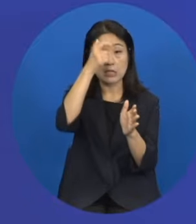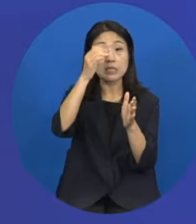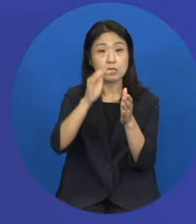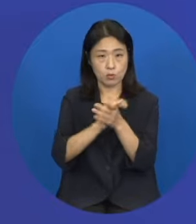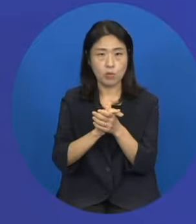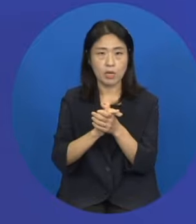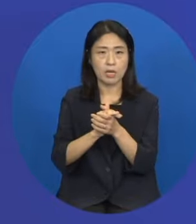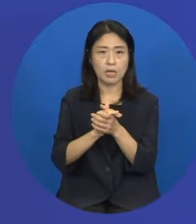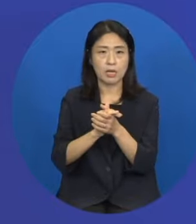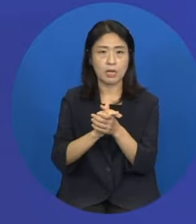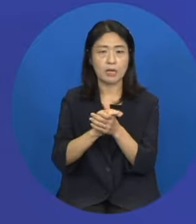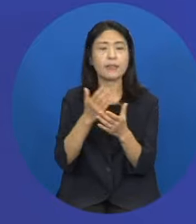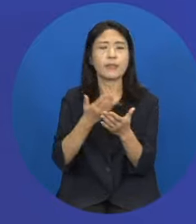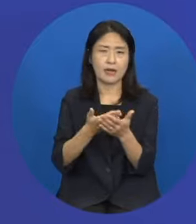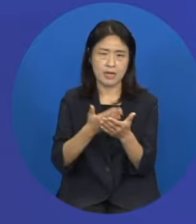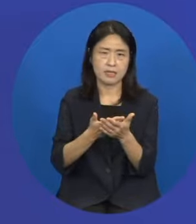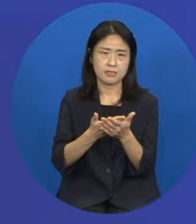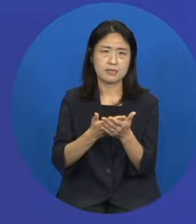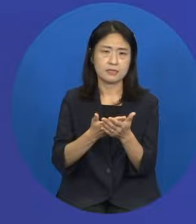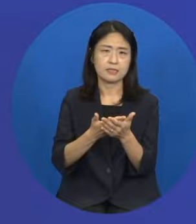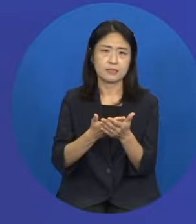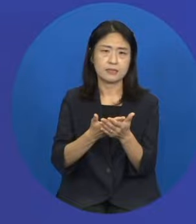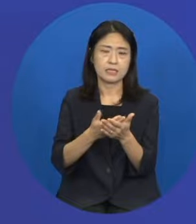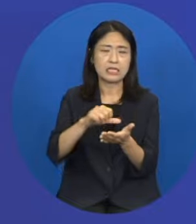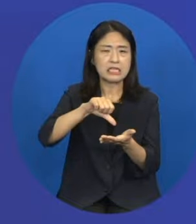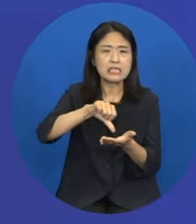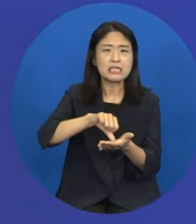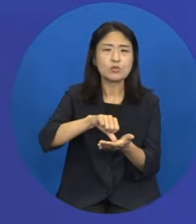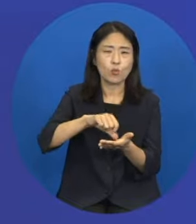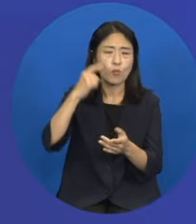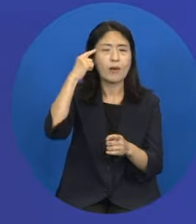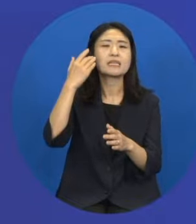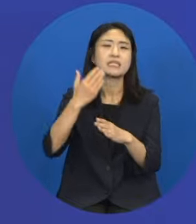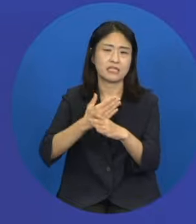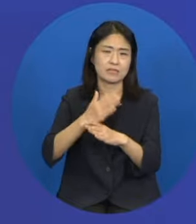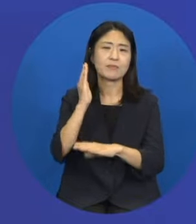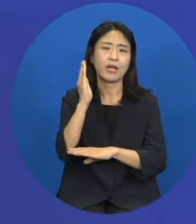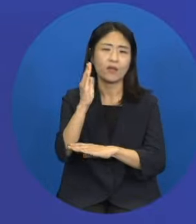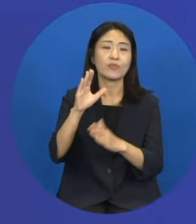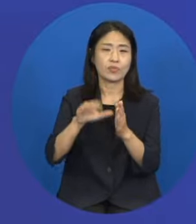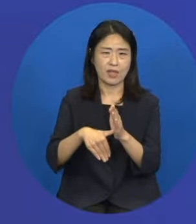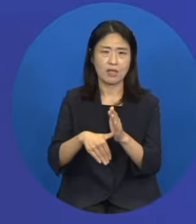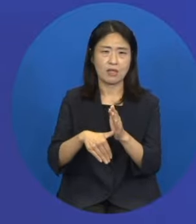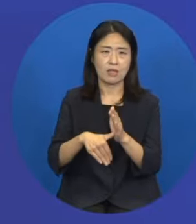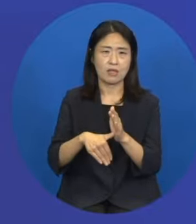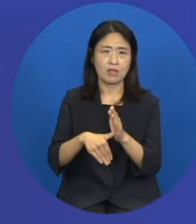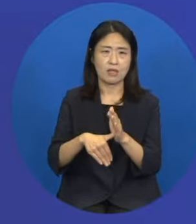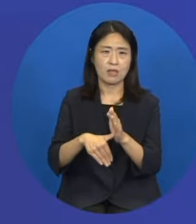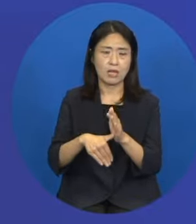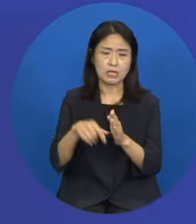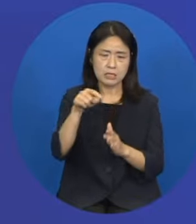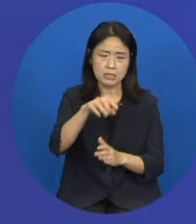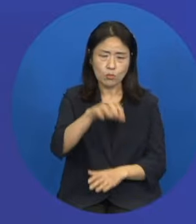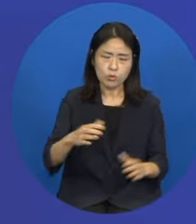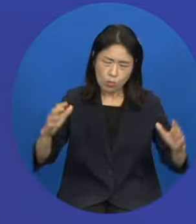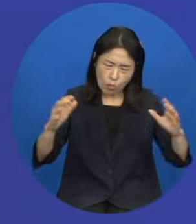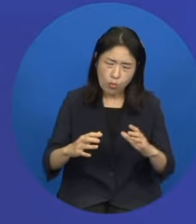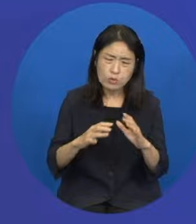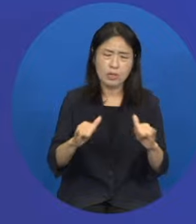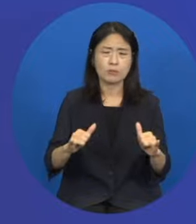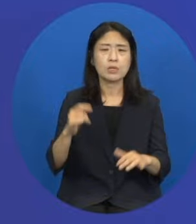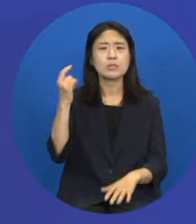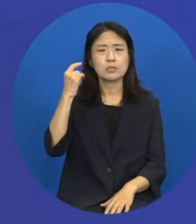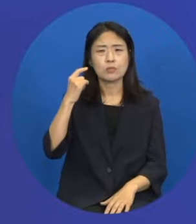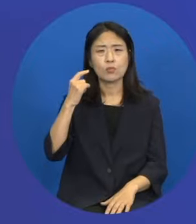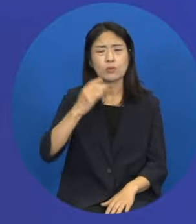시간이 있었어요. 전 세계 그리스도인들이 모여서 함께 울었습니다. 사실 우리